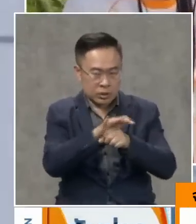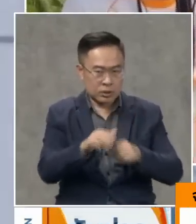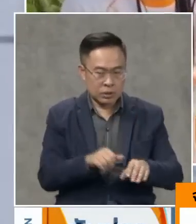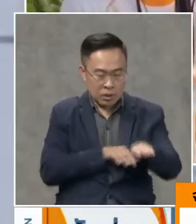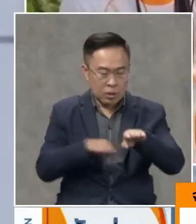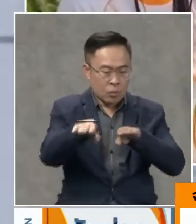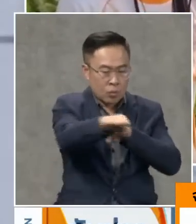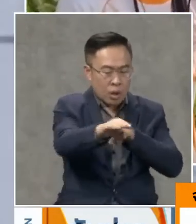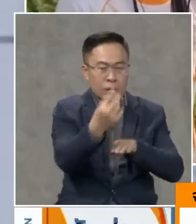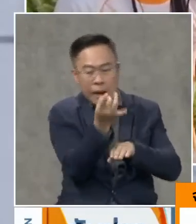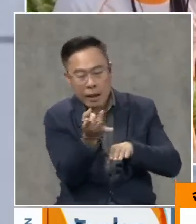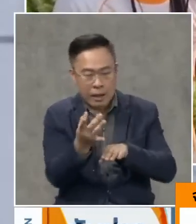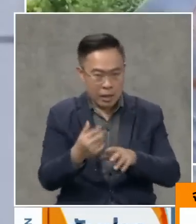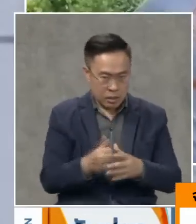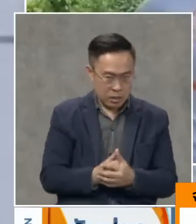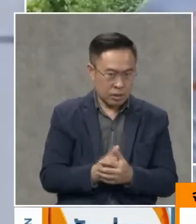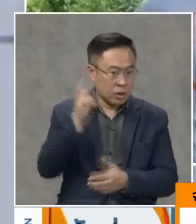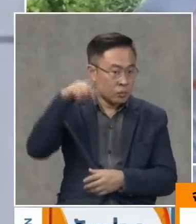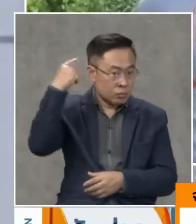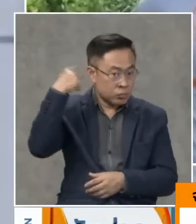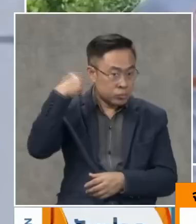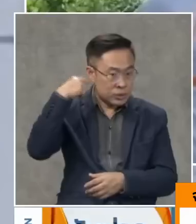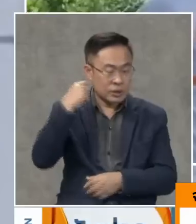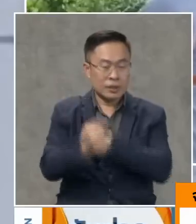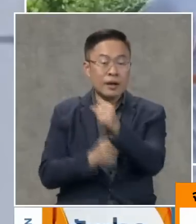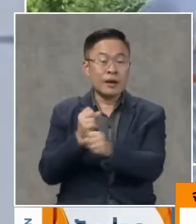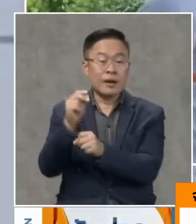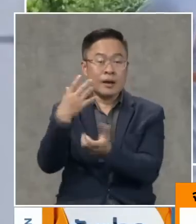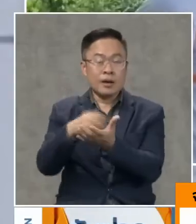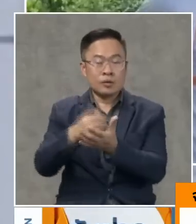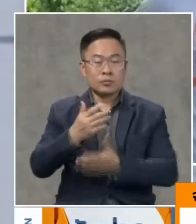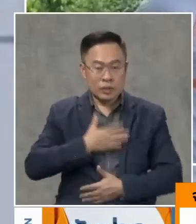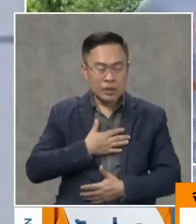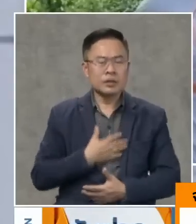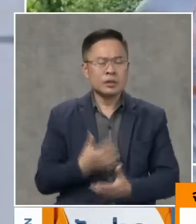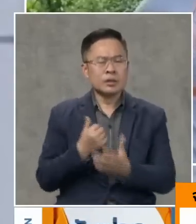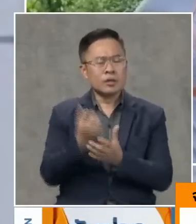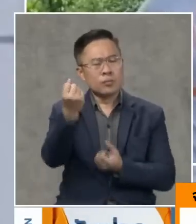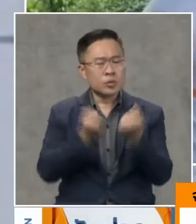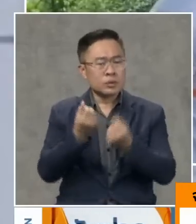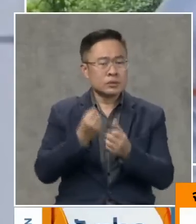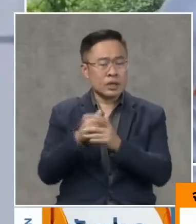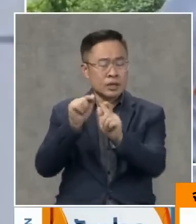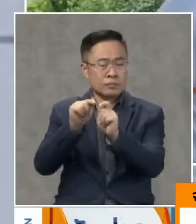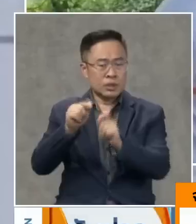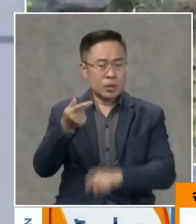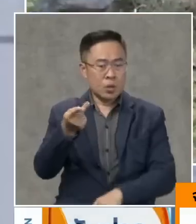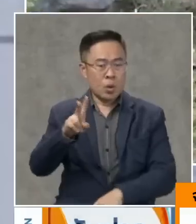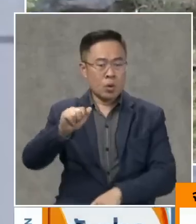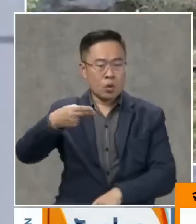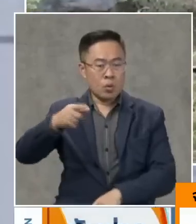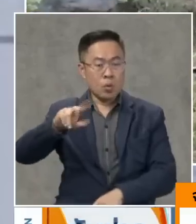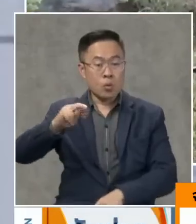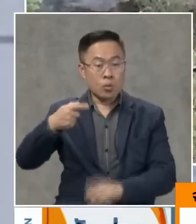าขณะตนเองและสามีกำลังขับรถเก๋งกลับจากตลาดในพื้นที่อำเภอคลองหลวงจังหวัดปทุมธานีเพื่อจะกลับบ้านที่อำเภอหนอง